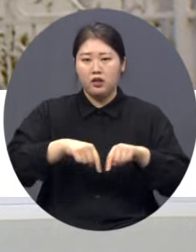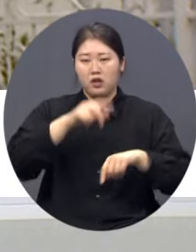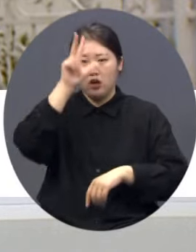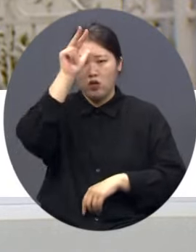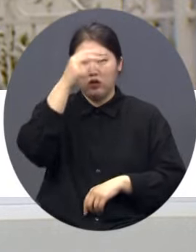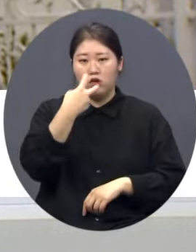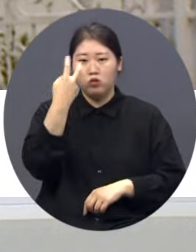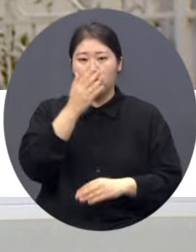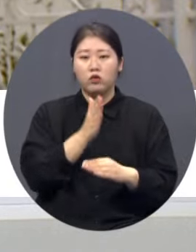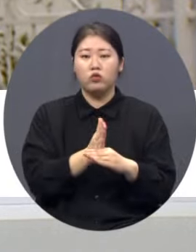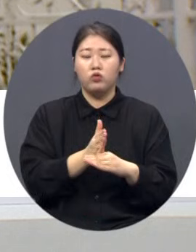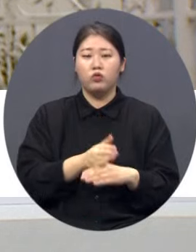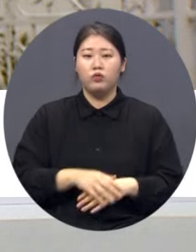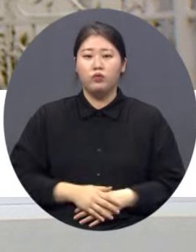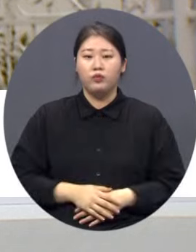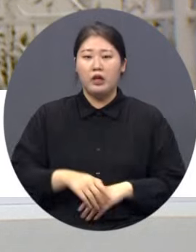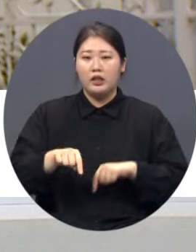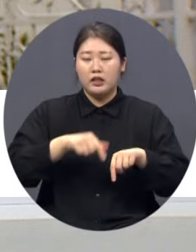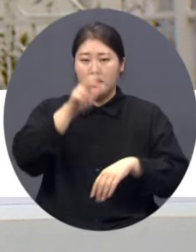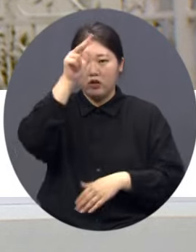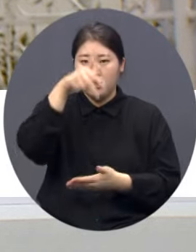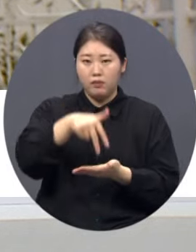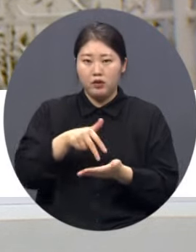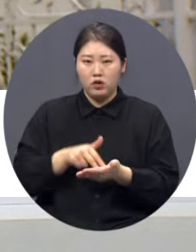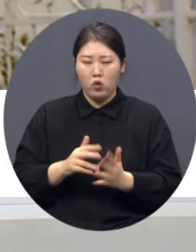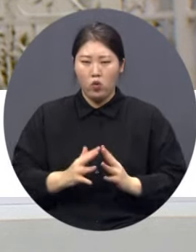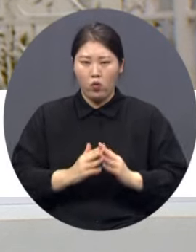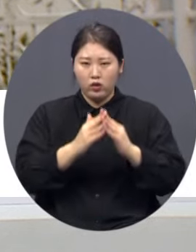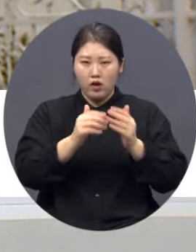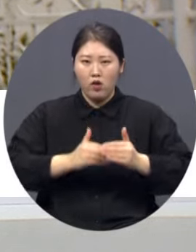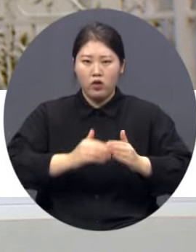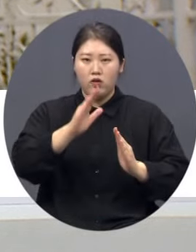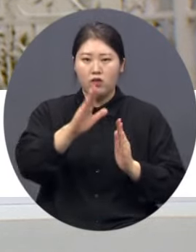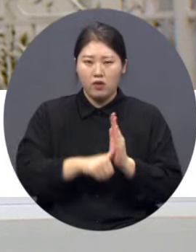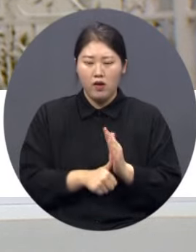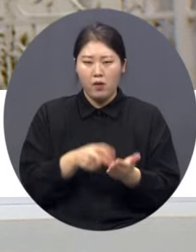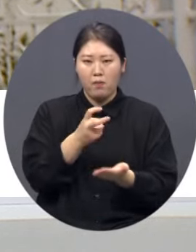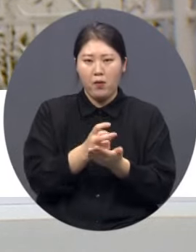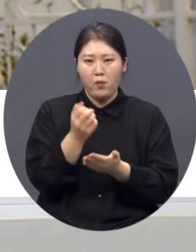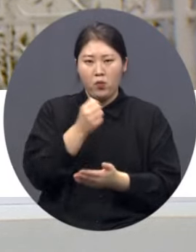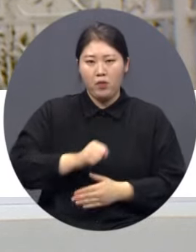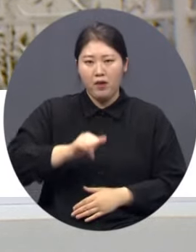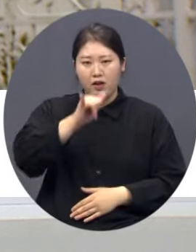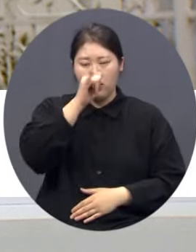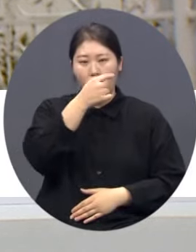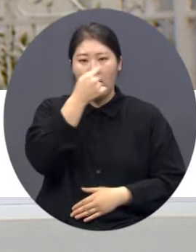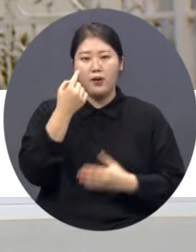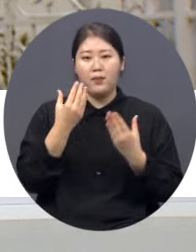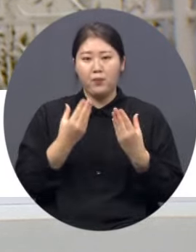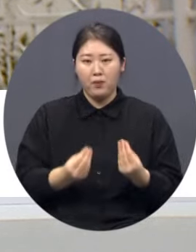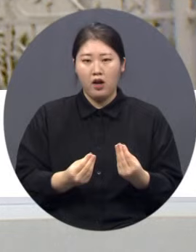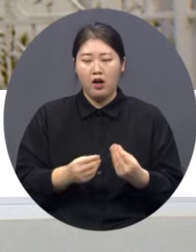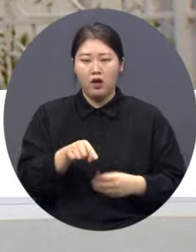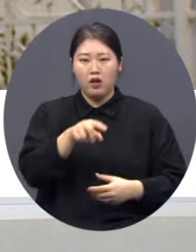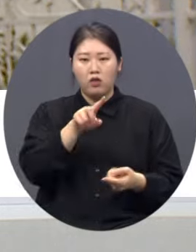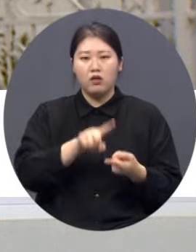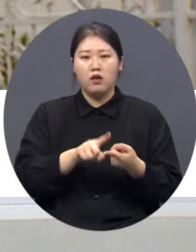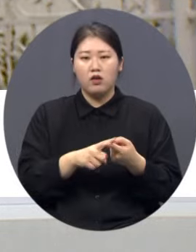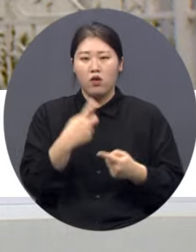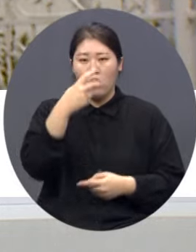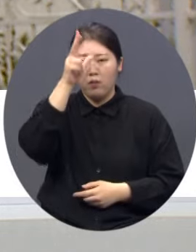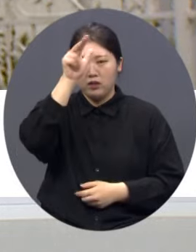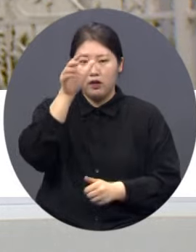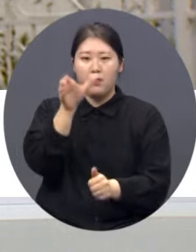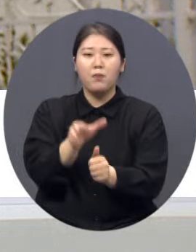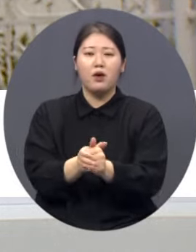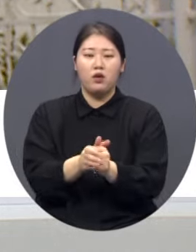수사를 받고 있는데요 자치 경찰이 공사 과정에 위법성이 있는 것으로 판단된다며 사건을 검찰에 넘기기로